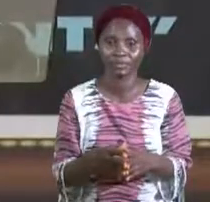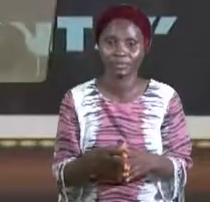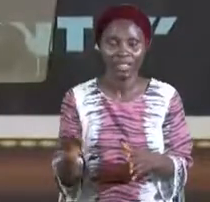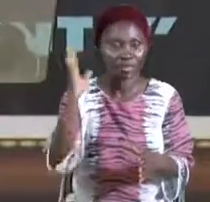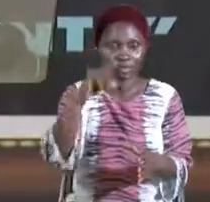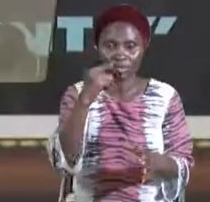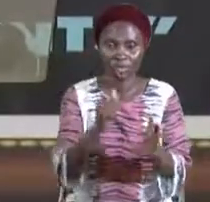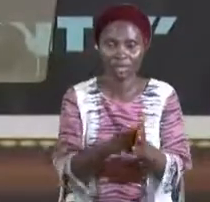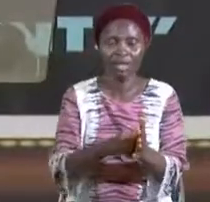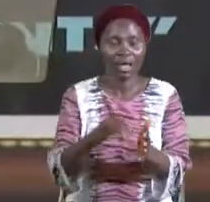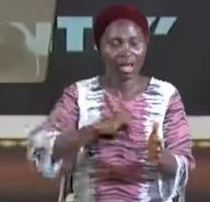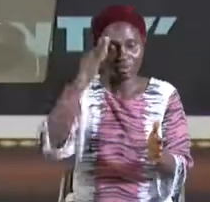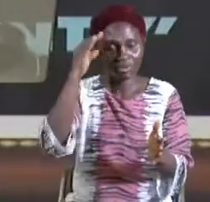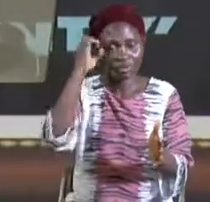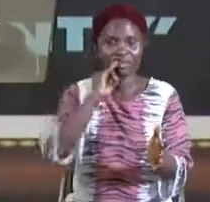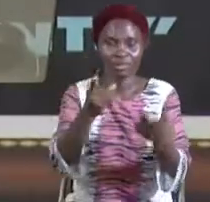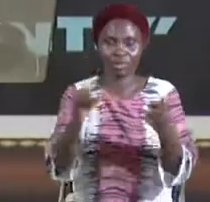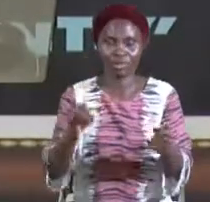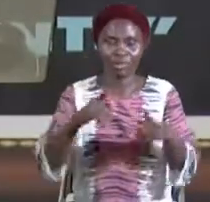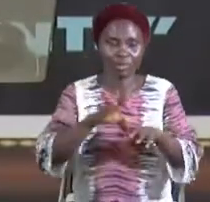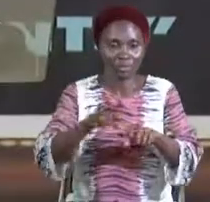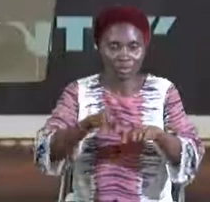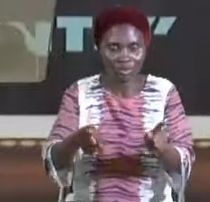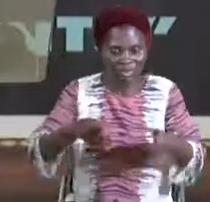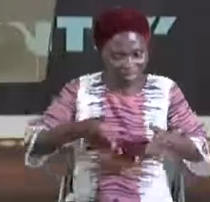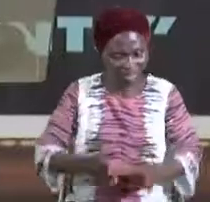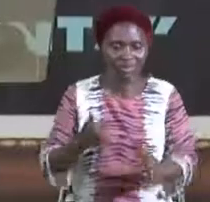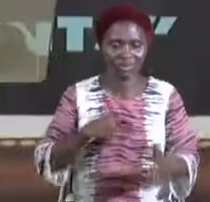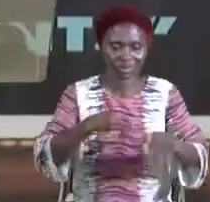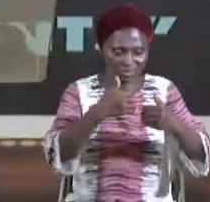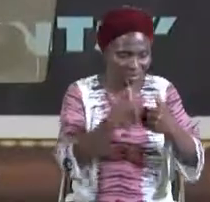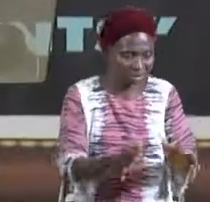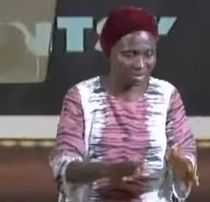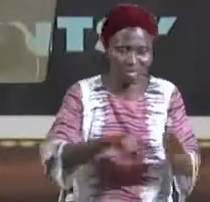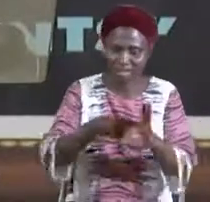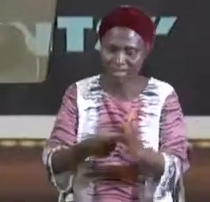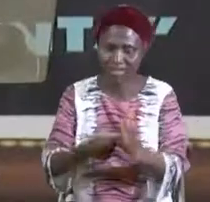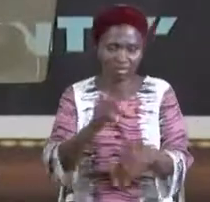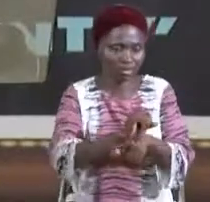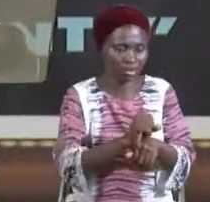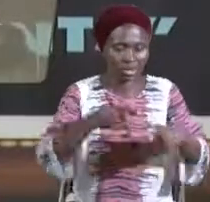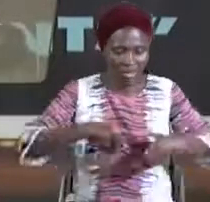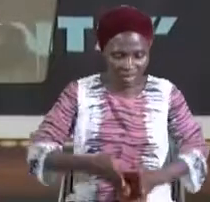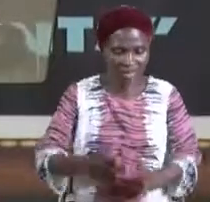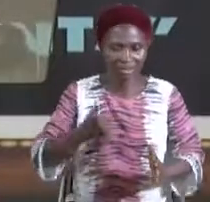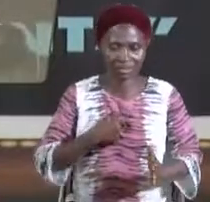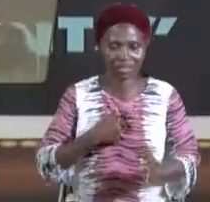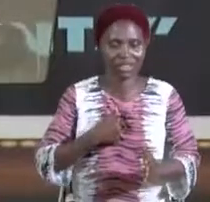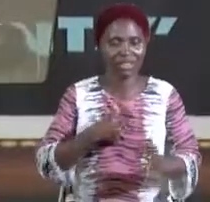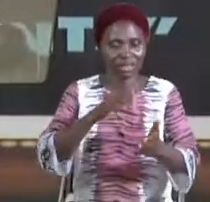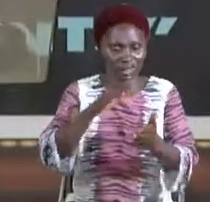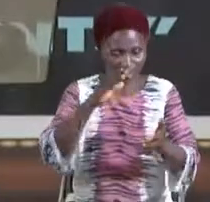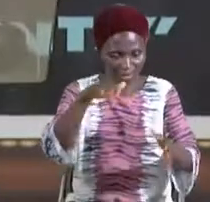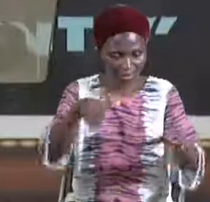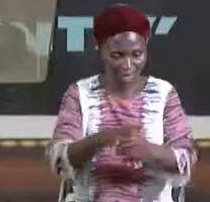affaire. Je sais qu'il revient, je vais finir tel projet. Je sais qu'il va venir, mais je vais me marier. Je sais qu'il va venir, mais je